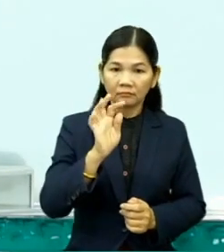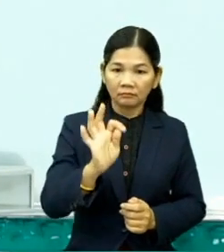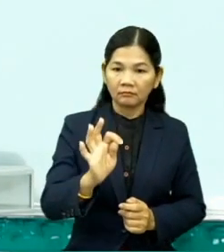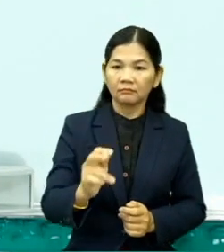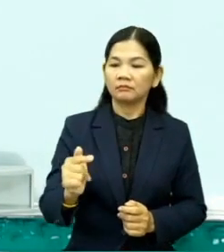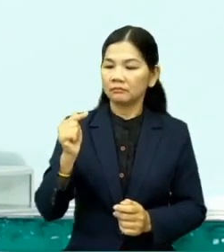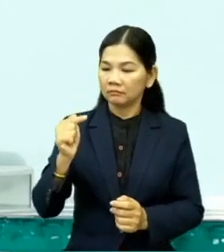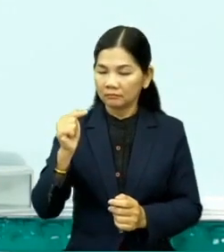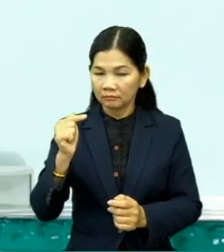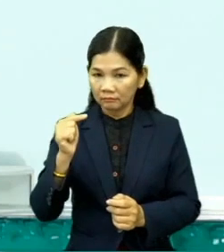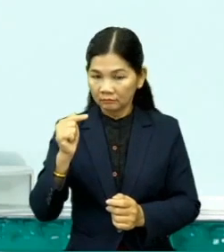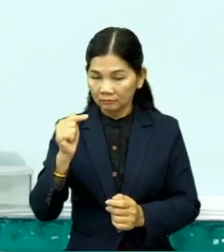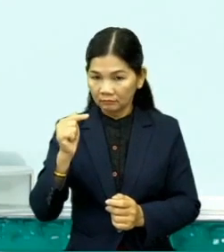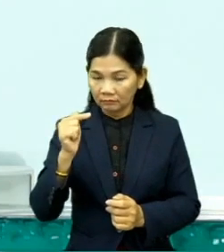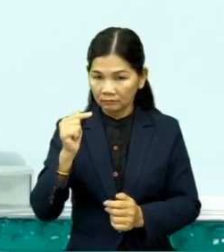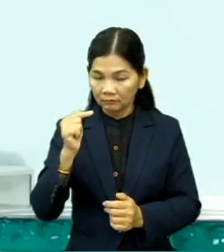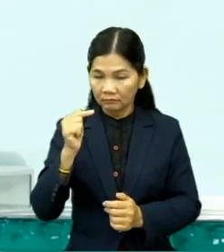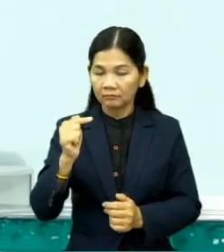វ